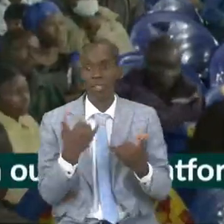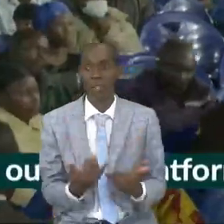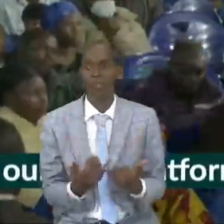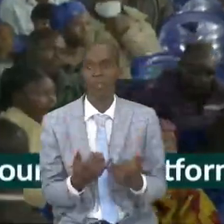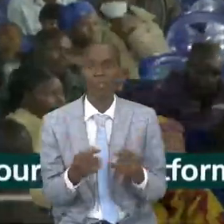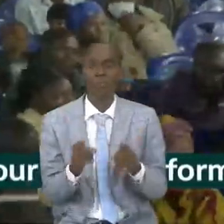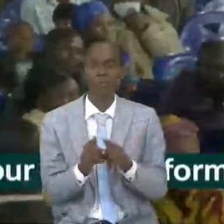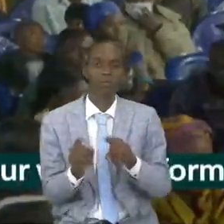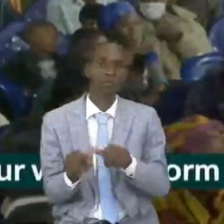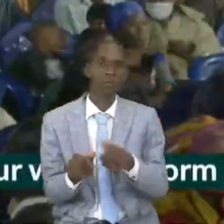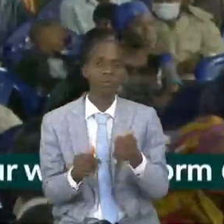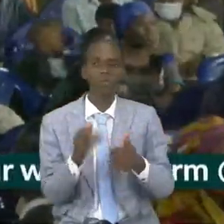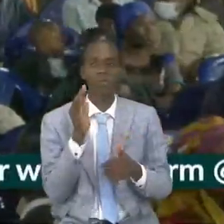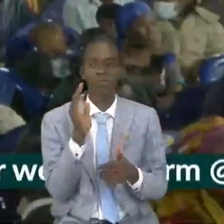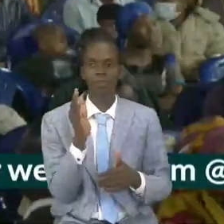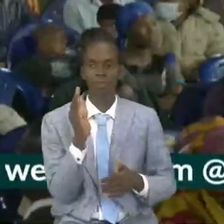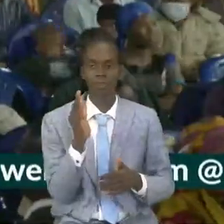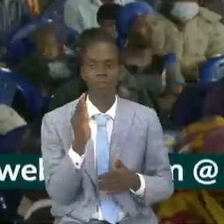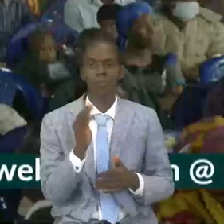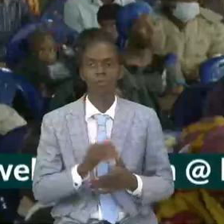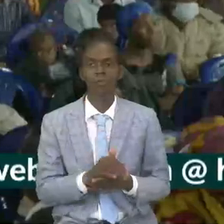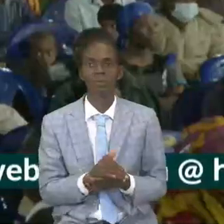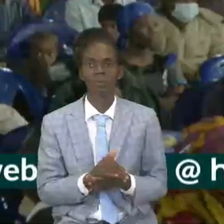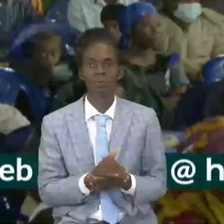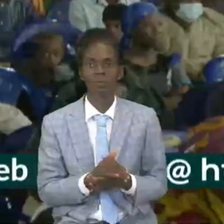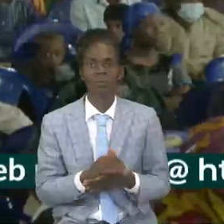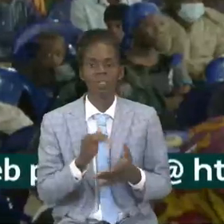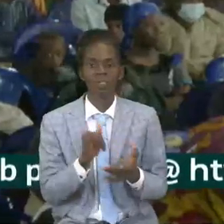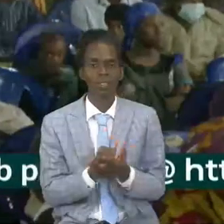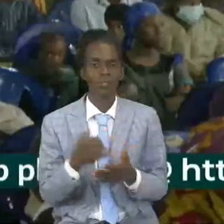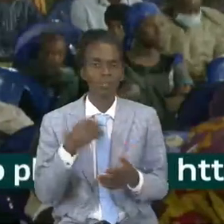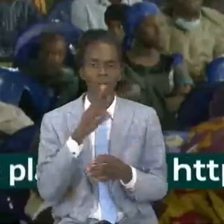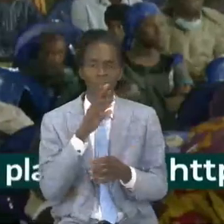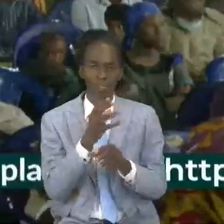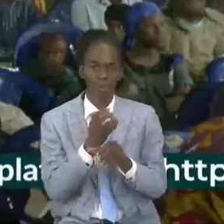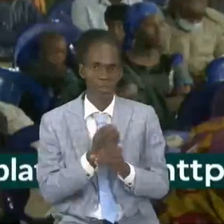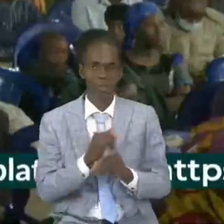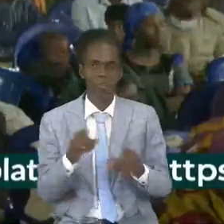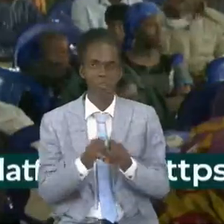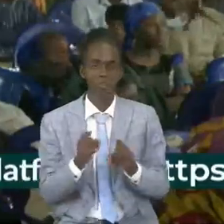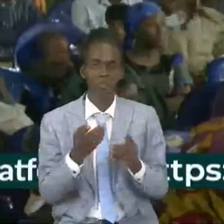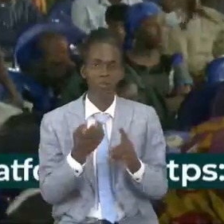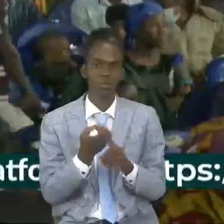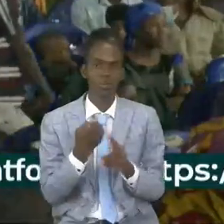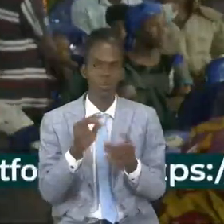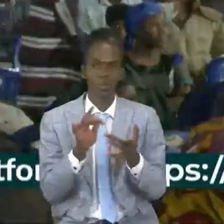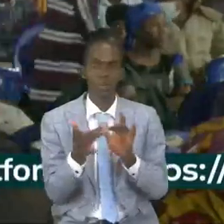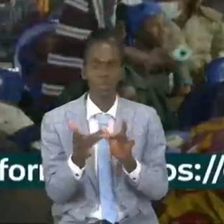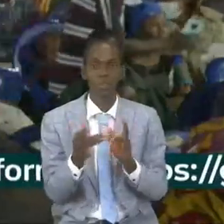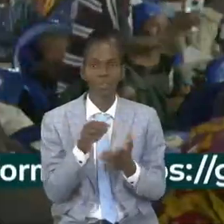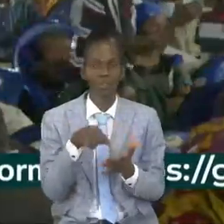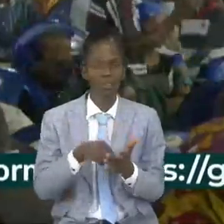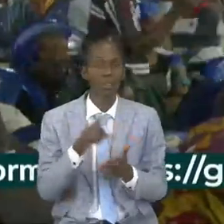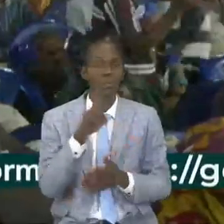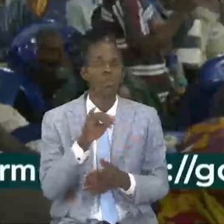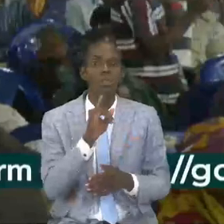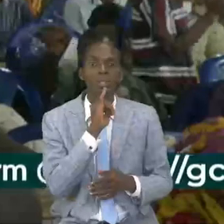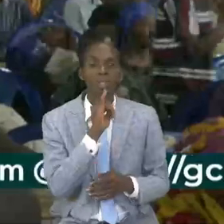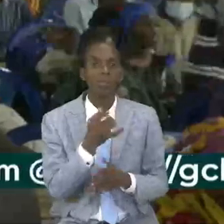Maintenant, allons pour un autre témoignage.